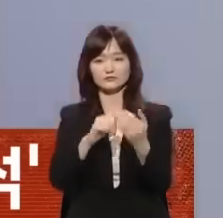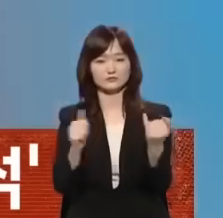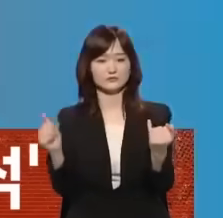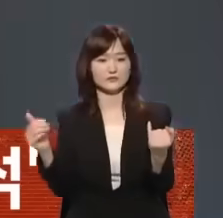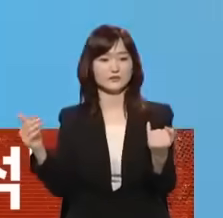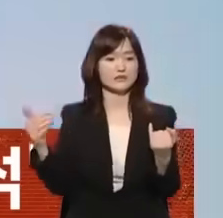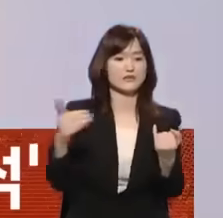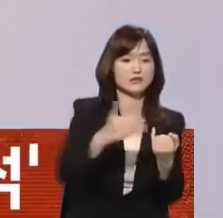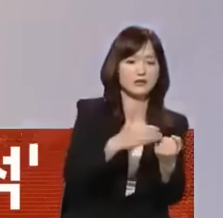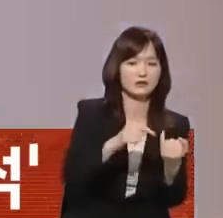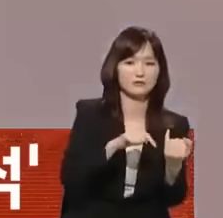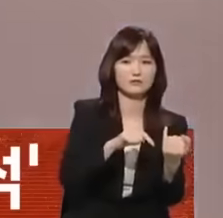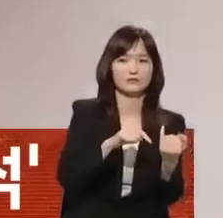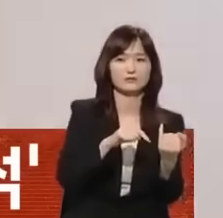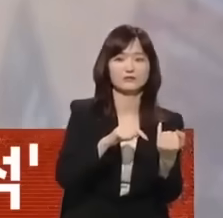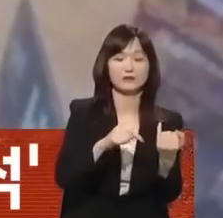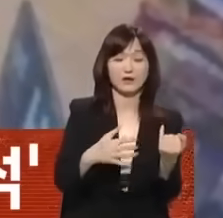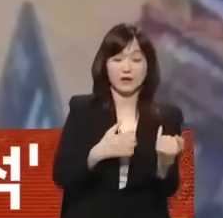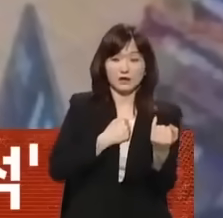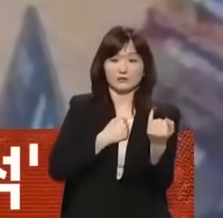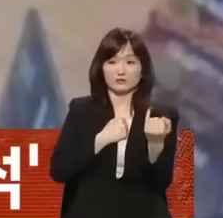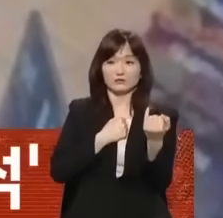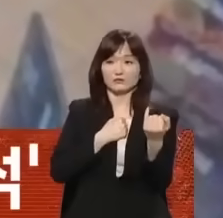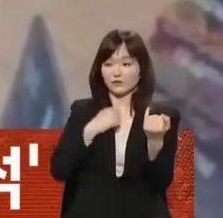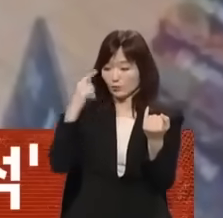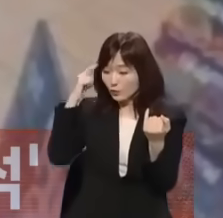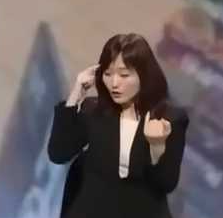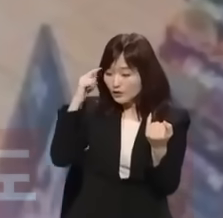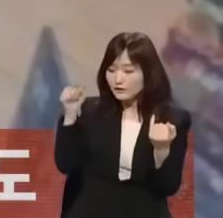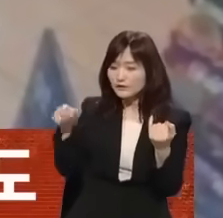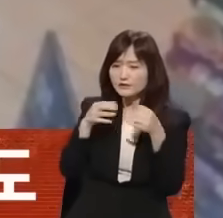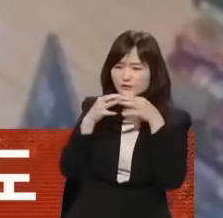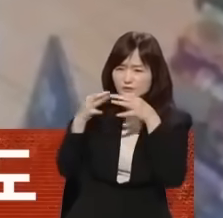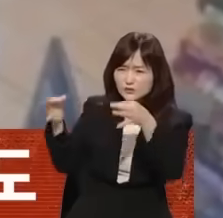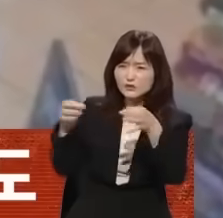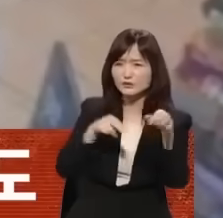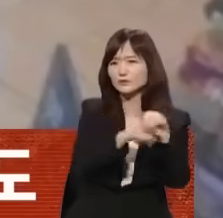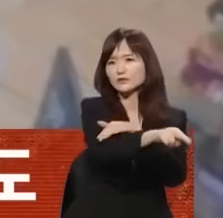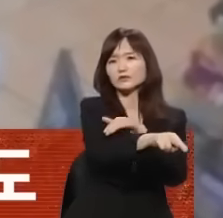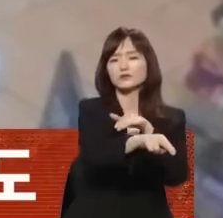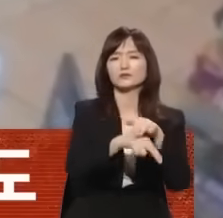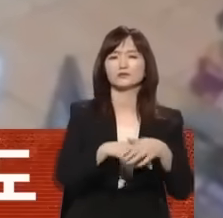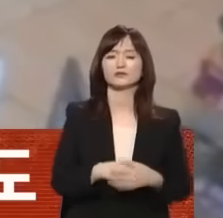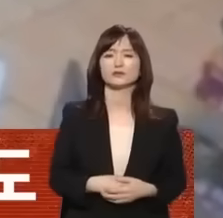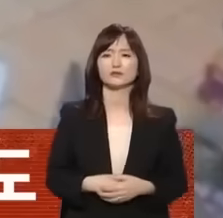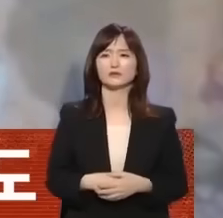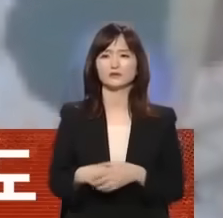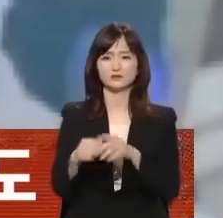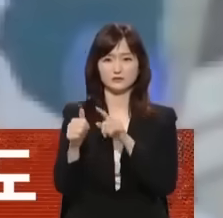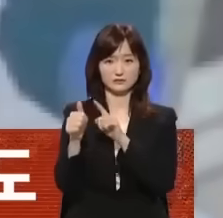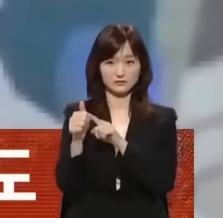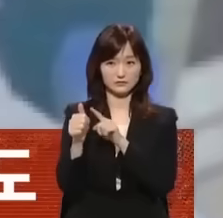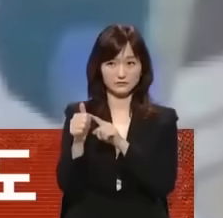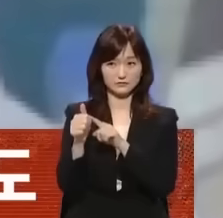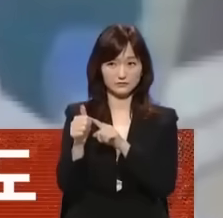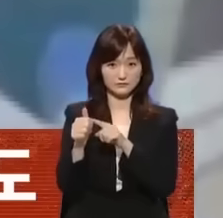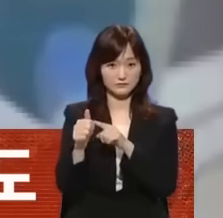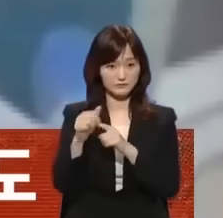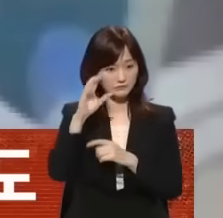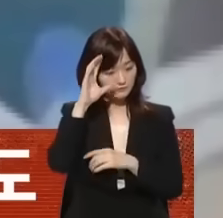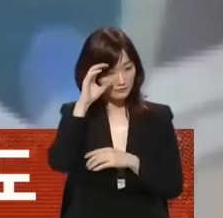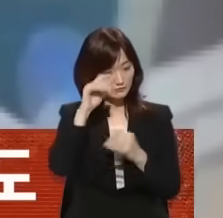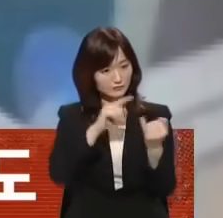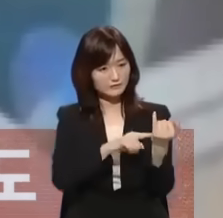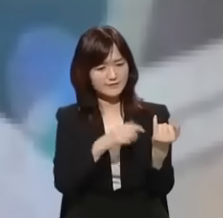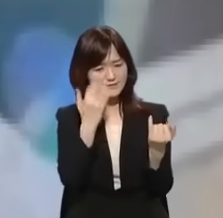껴안으려고 시도합니다. 세상에. 이 알바생이 깜짝 놀라서 왜 그러세요? 라고 소리치면서 피했습니다. 그런데 아유. 심지어 이 남성은요. 알바생에게